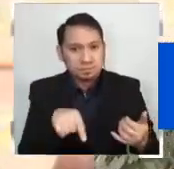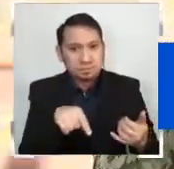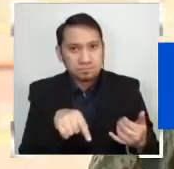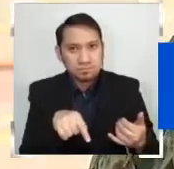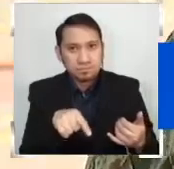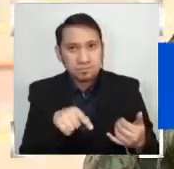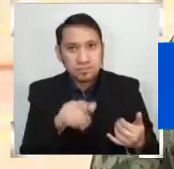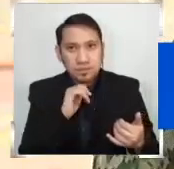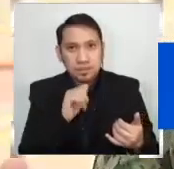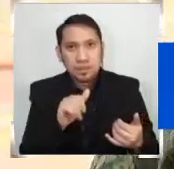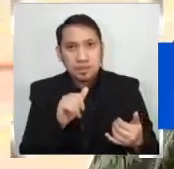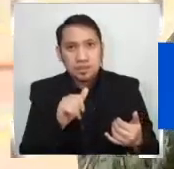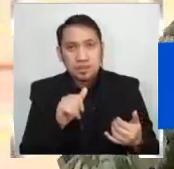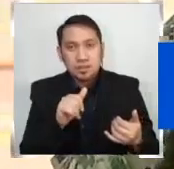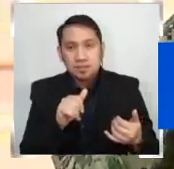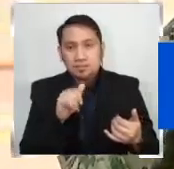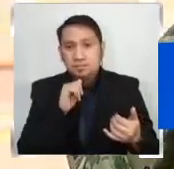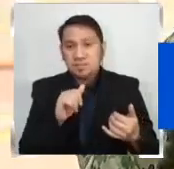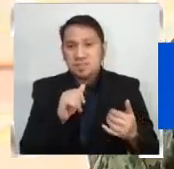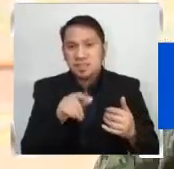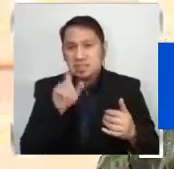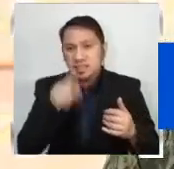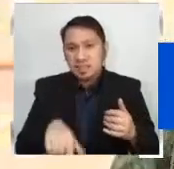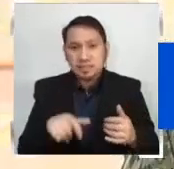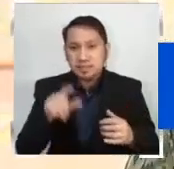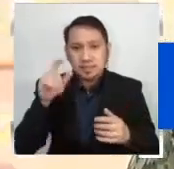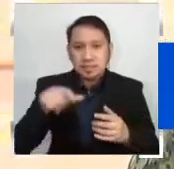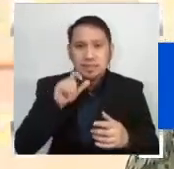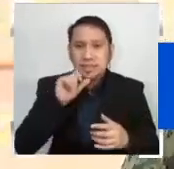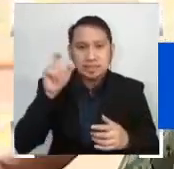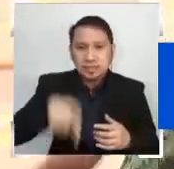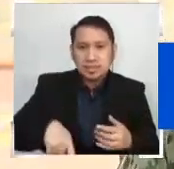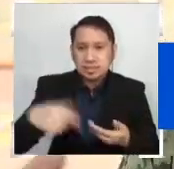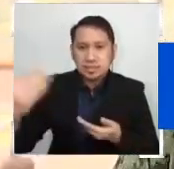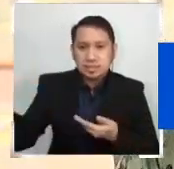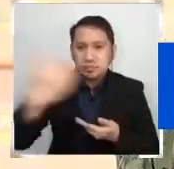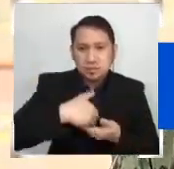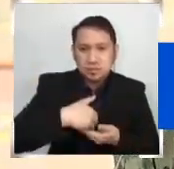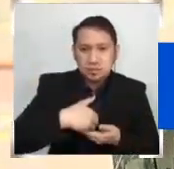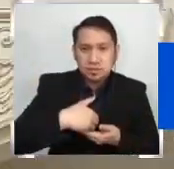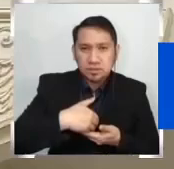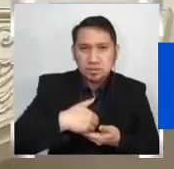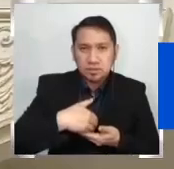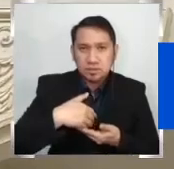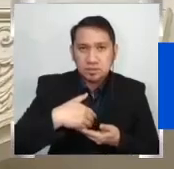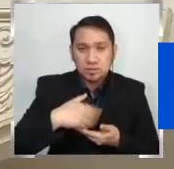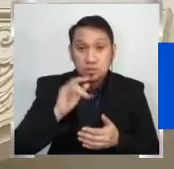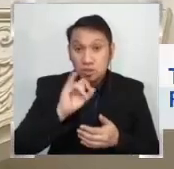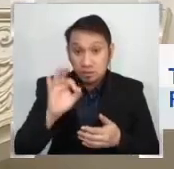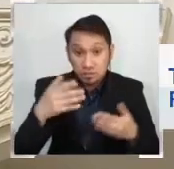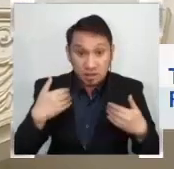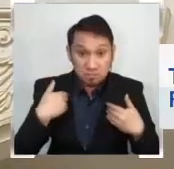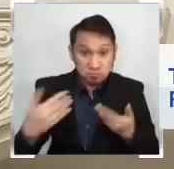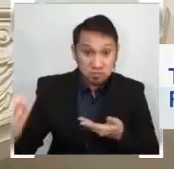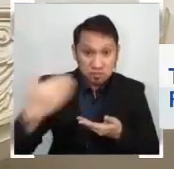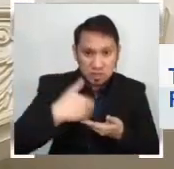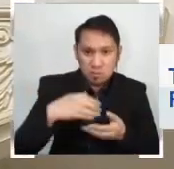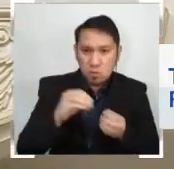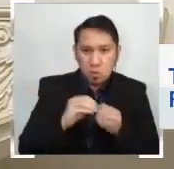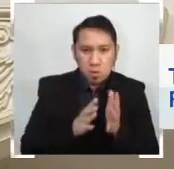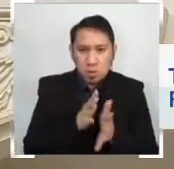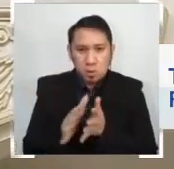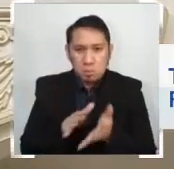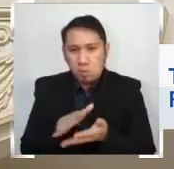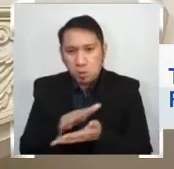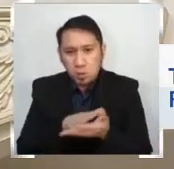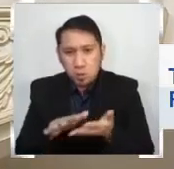pang pumunta sila dito kasi pagka ginawa natin yun, magkakagulo talaga kami. Ikinalulungkot naman ang Quiapo